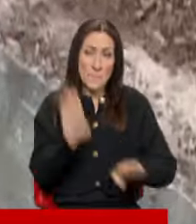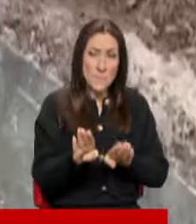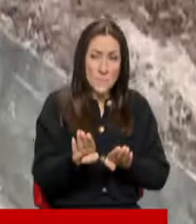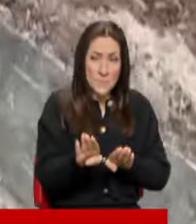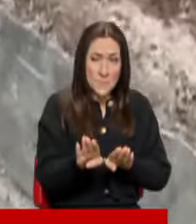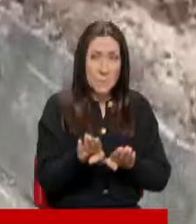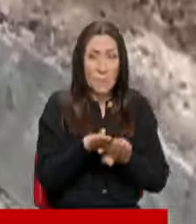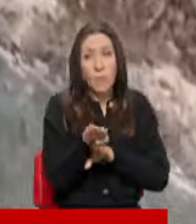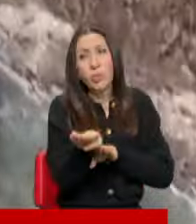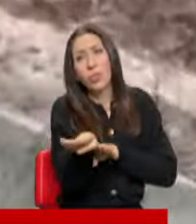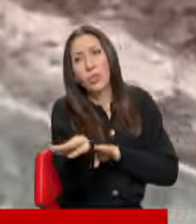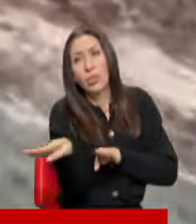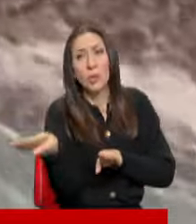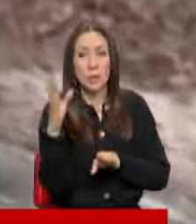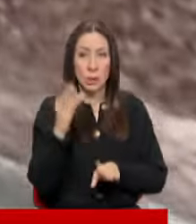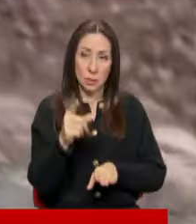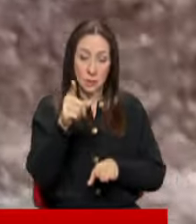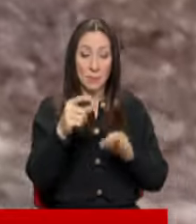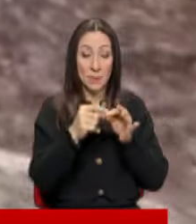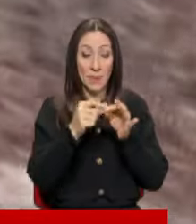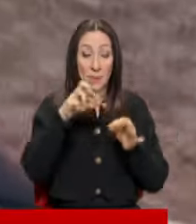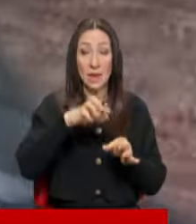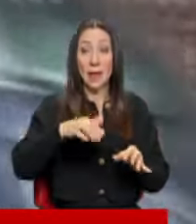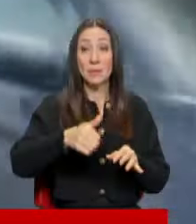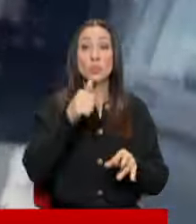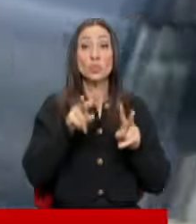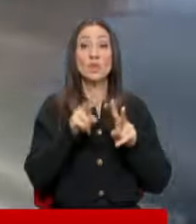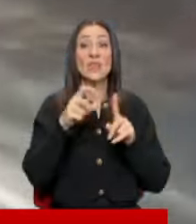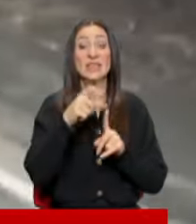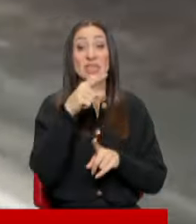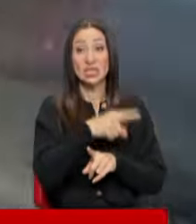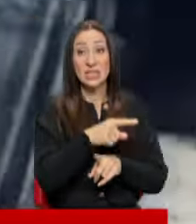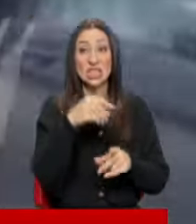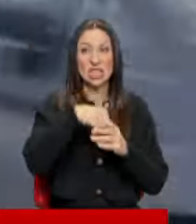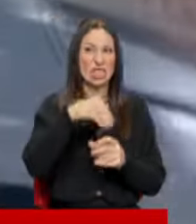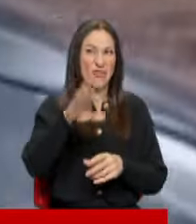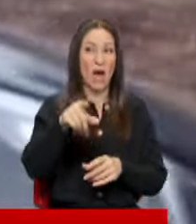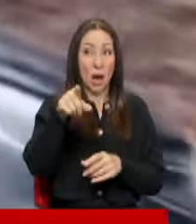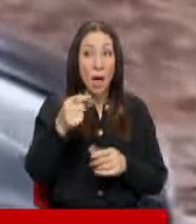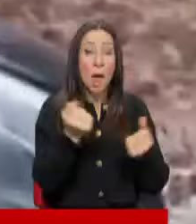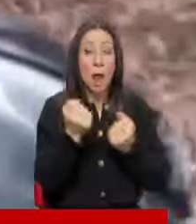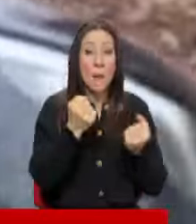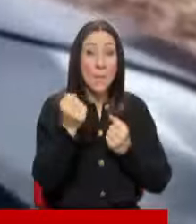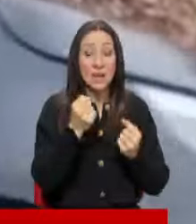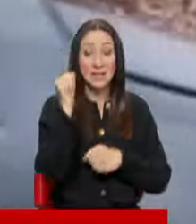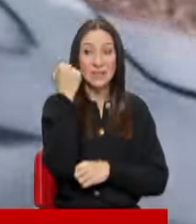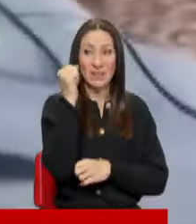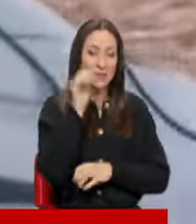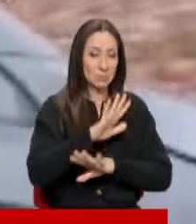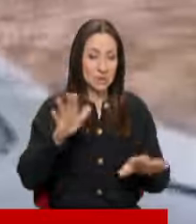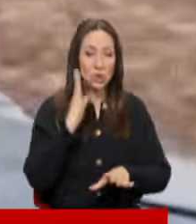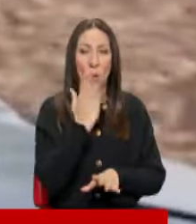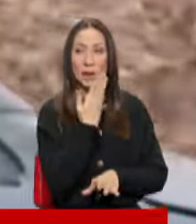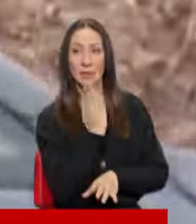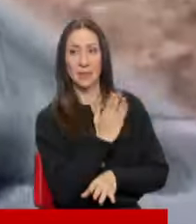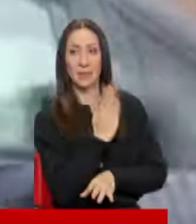kaldı. Akabinde böyle bir kaza oldu. Büyük Birlik Partisi Genel Başkanı Mustafa Destici'nin de içerisinde bulunduğu otomobil Sivas'tan Tokat'a